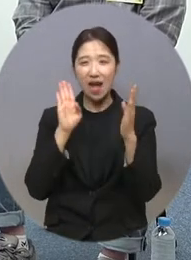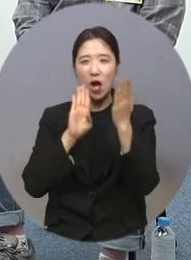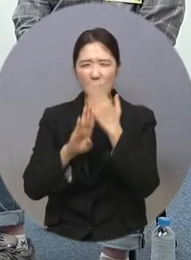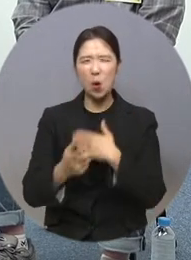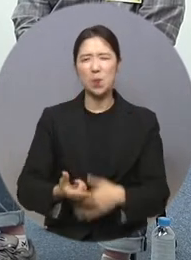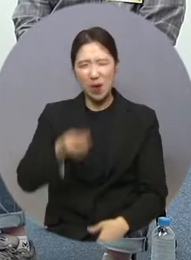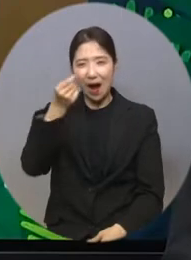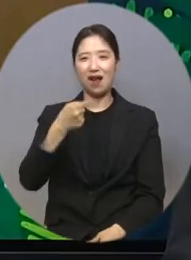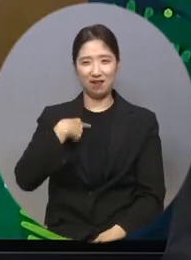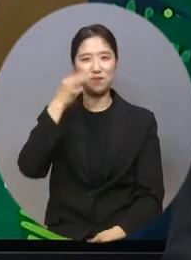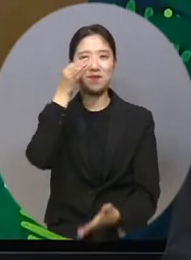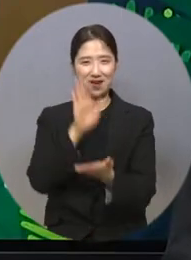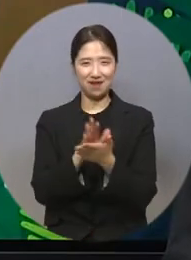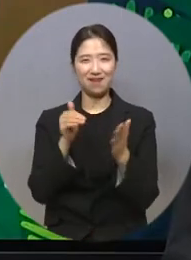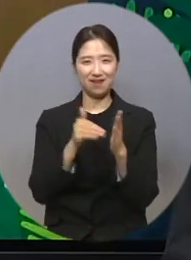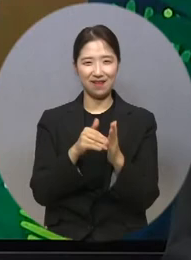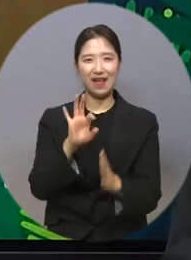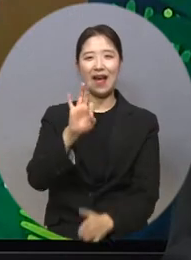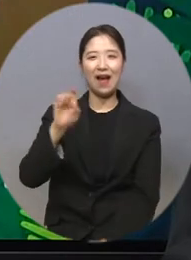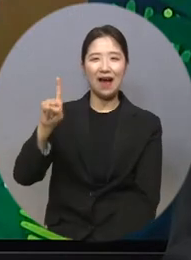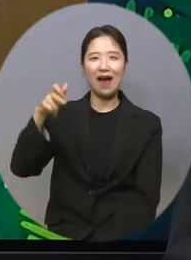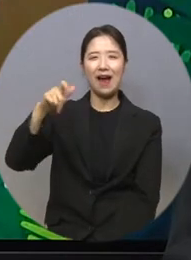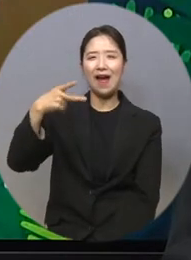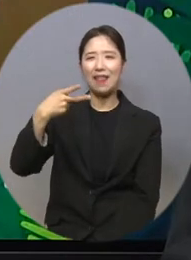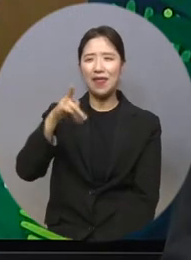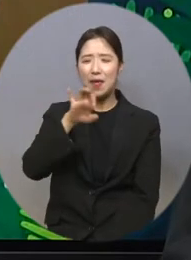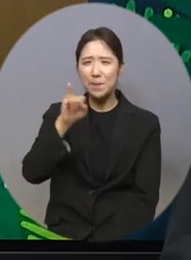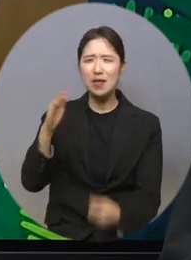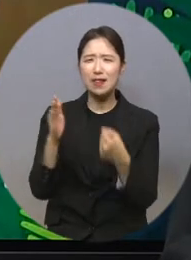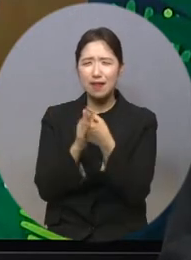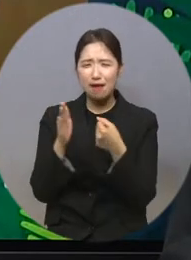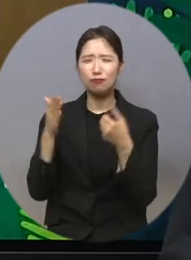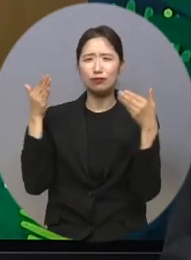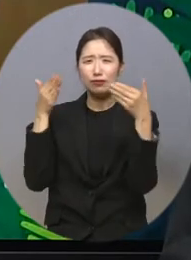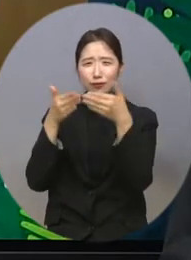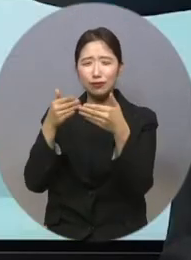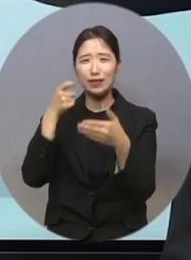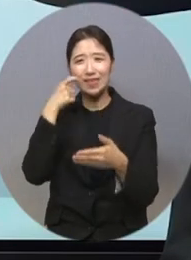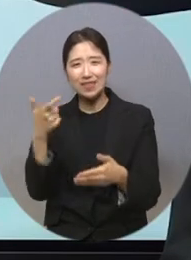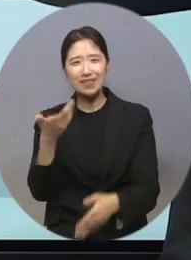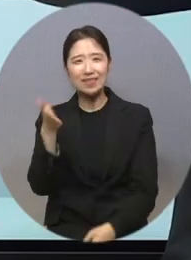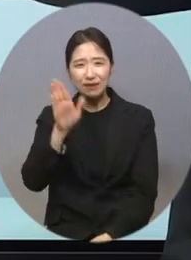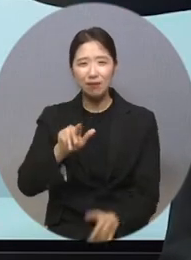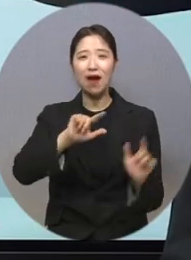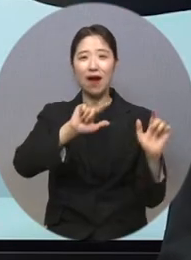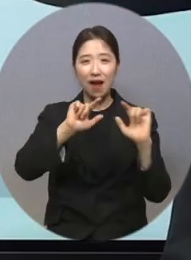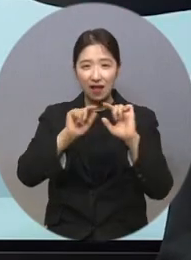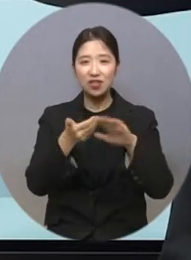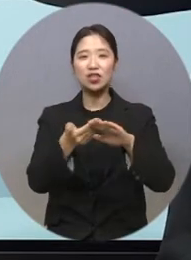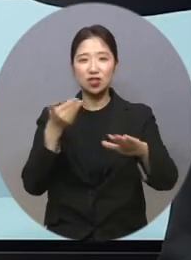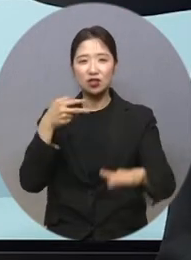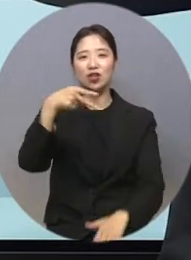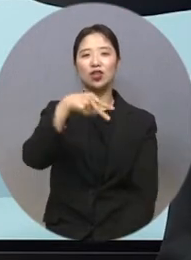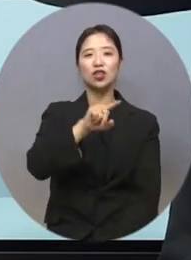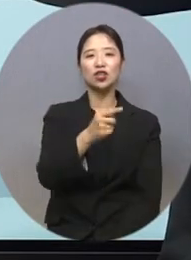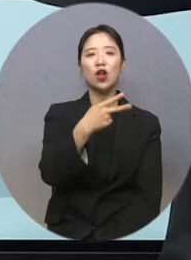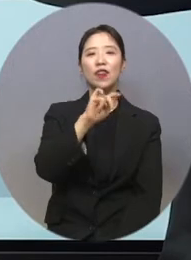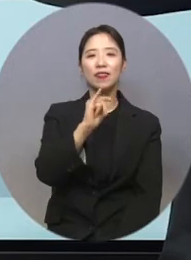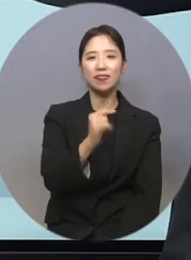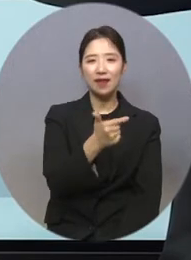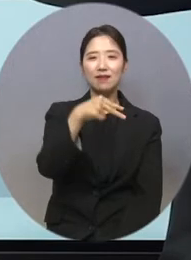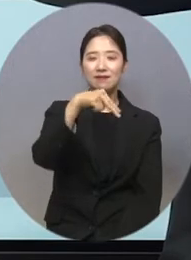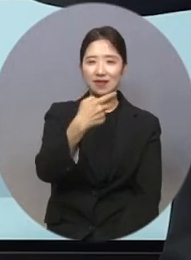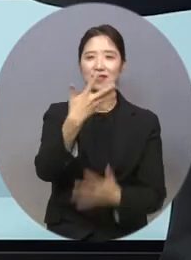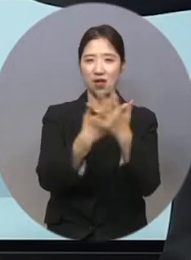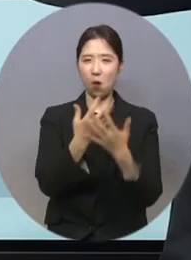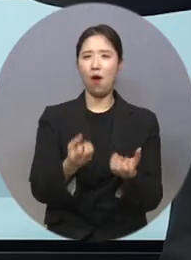봤거든요. 이게 사실은 아카데미 때문에 주목을 받았는데 제가 이렇게 찾아보니 썬댄스 영화제, 이 다큐멘터리 이런 영화제에서부터